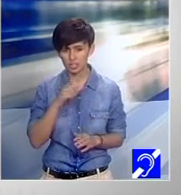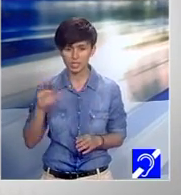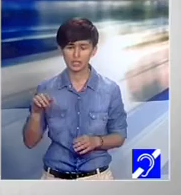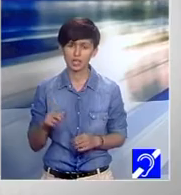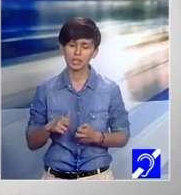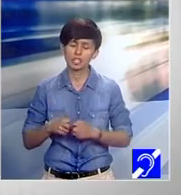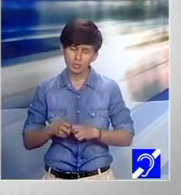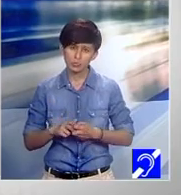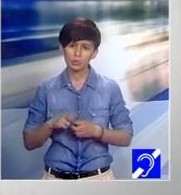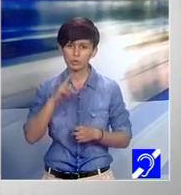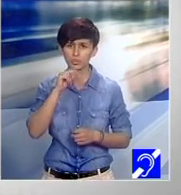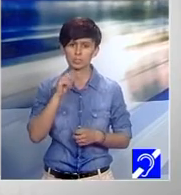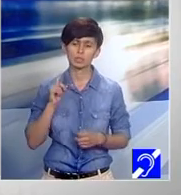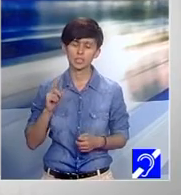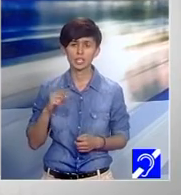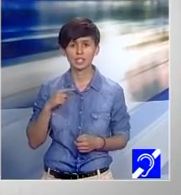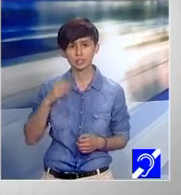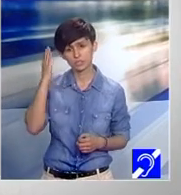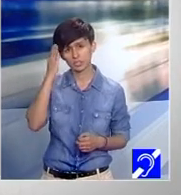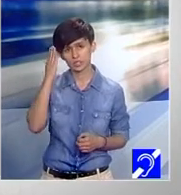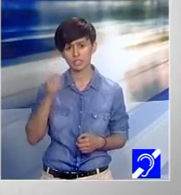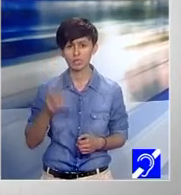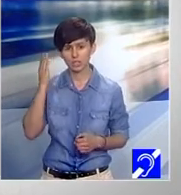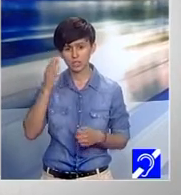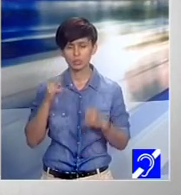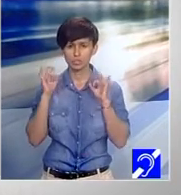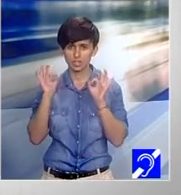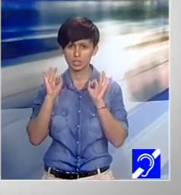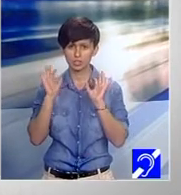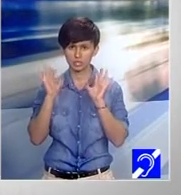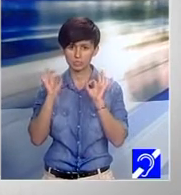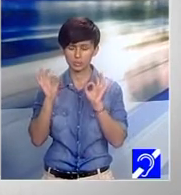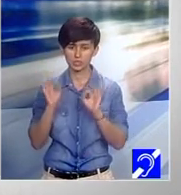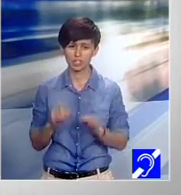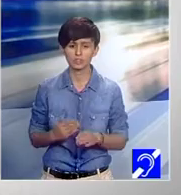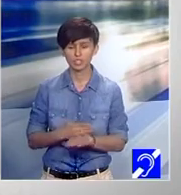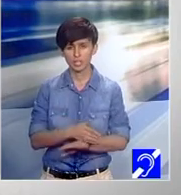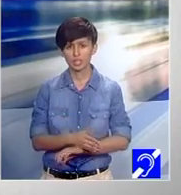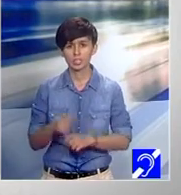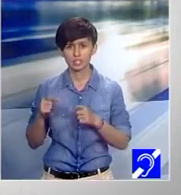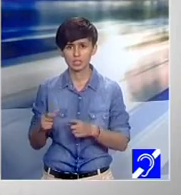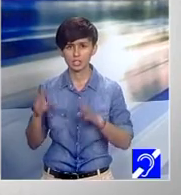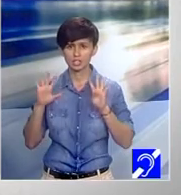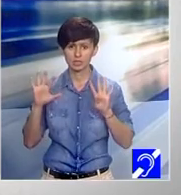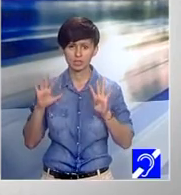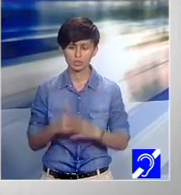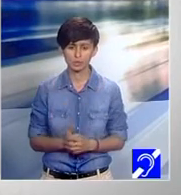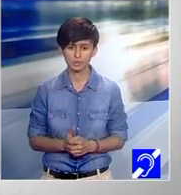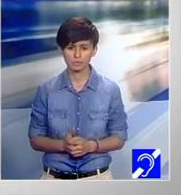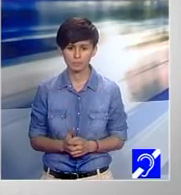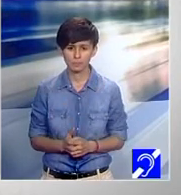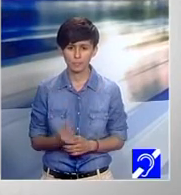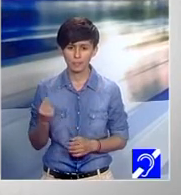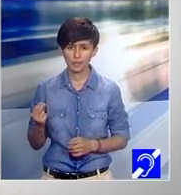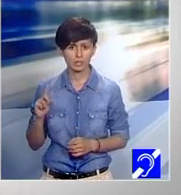de vorbire, dar este școlarizată la o școală specială, acum intră în clasa a 9-a, deci Bine că n-am ascultat de acel medic, nu o să-l